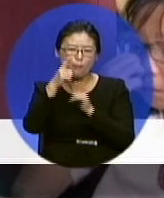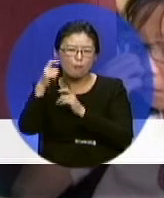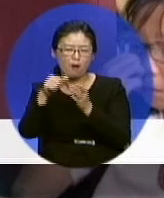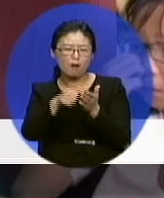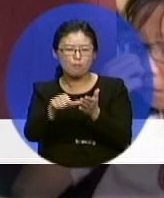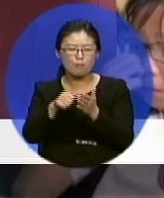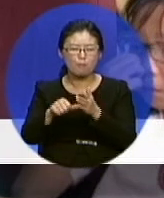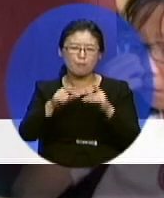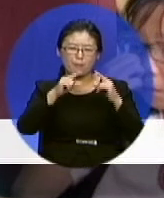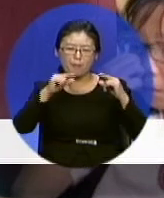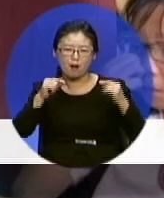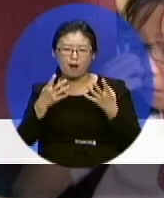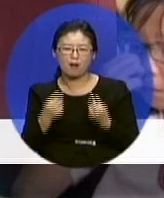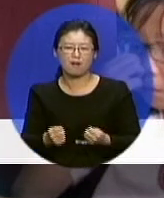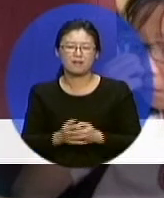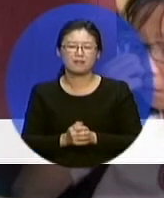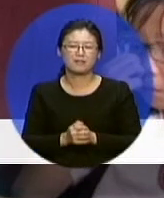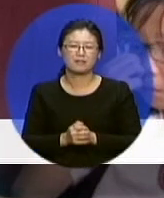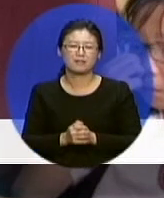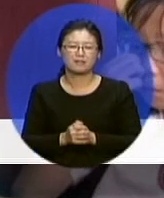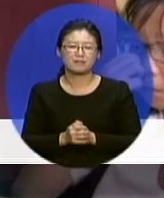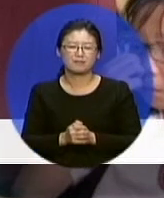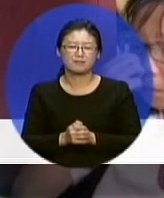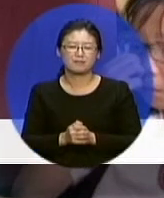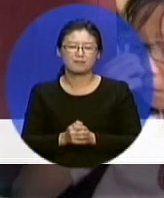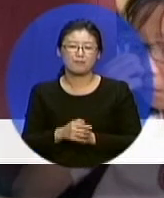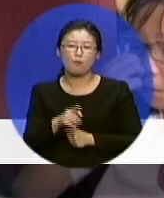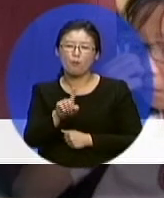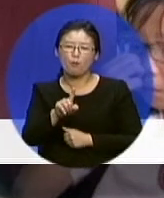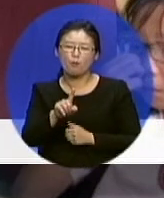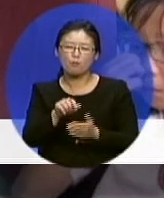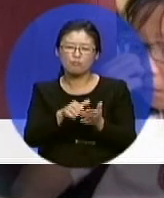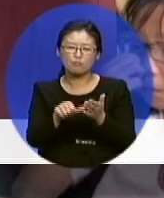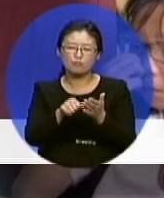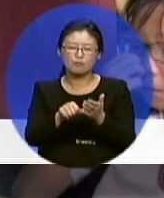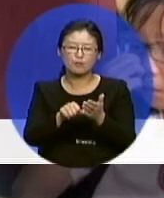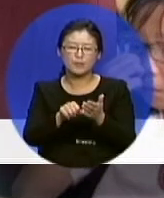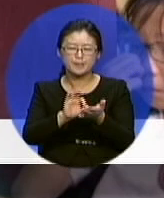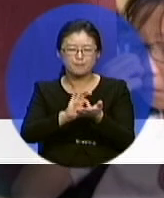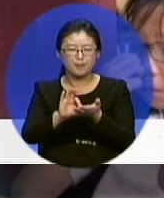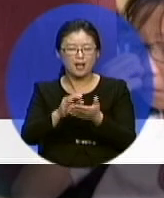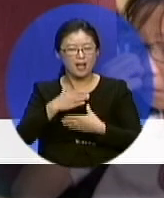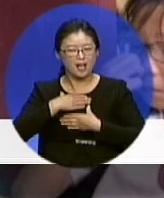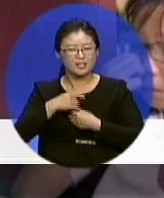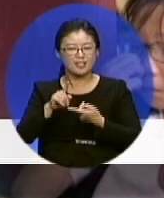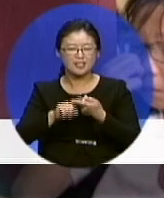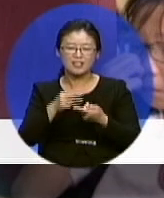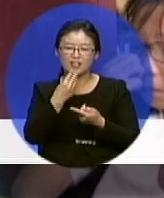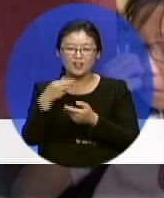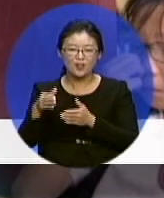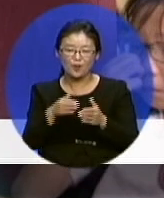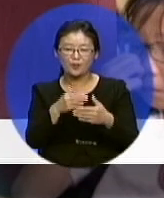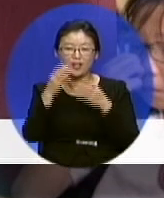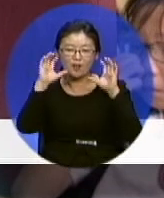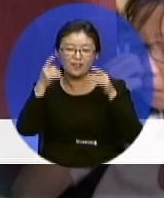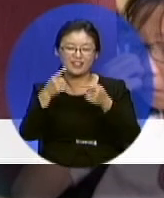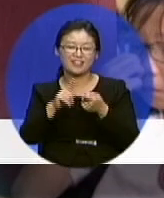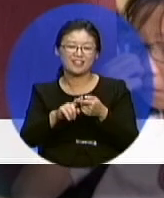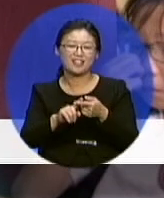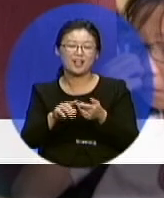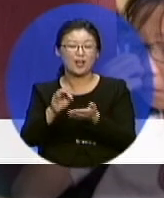물건이나 음식들 참 많죠. 그 가운데 어떤 물건을 쓰면 안전한지 경기도가 어린이들을 대상으로